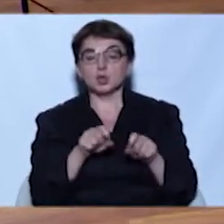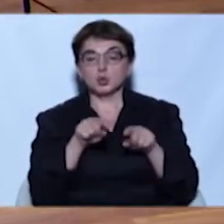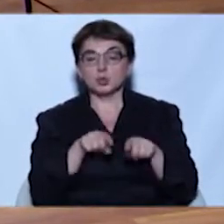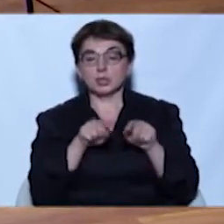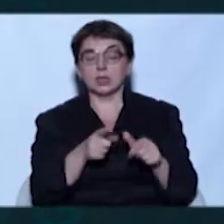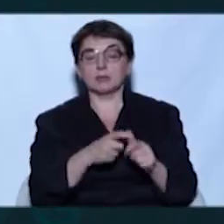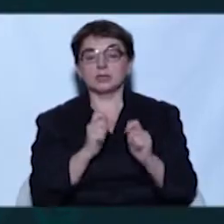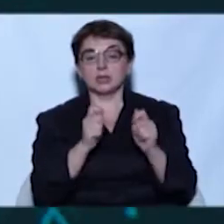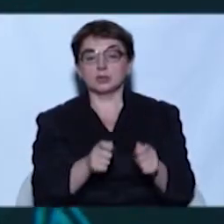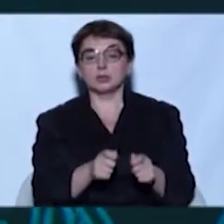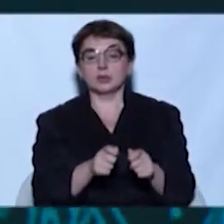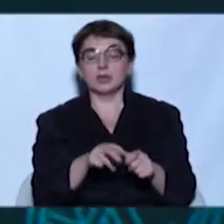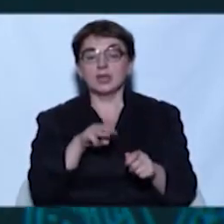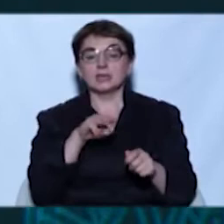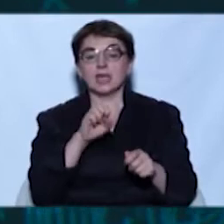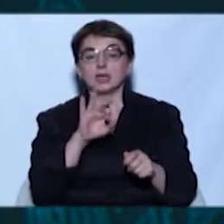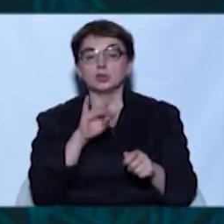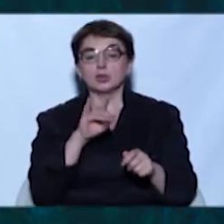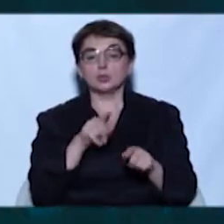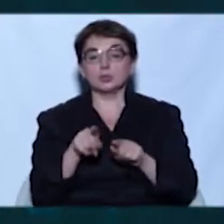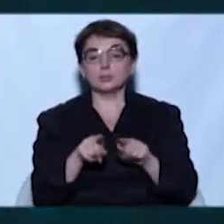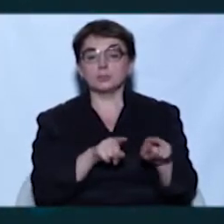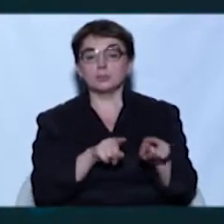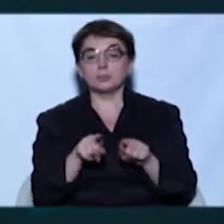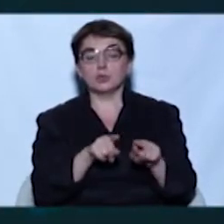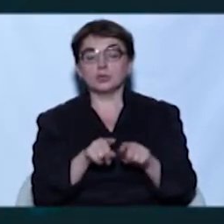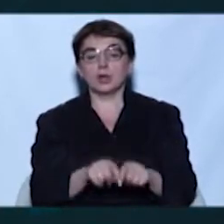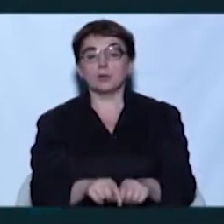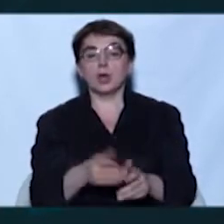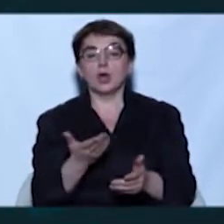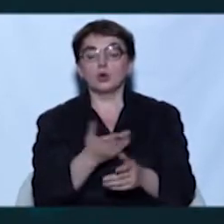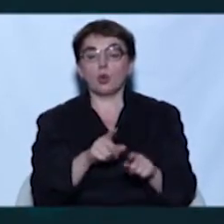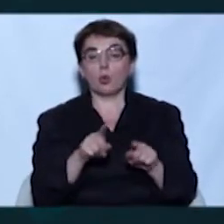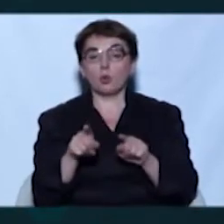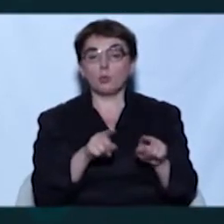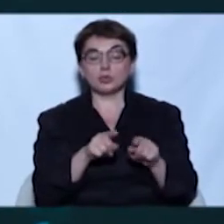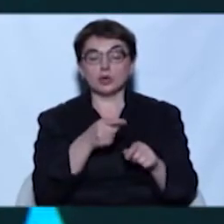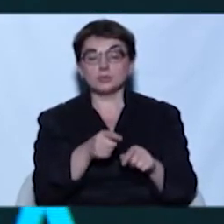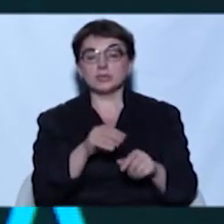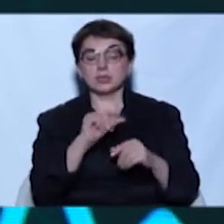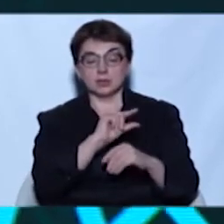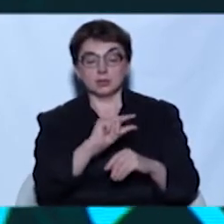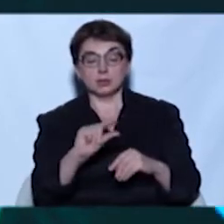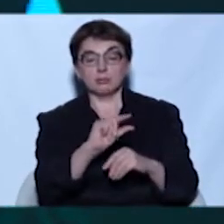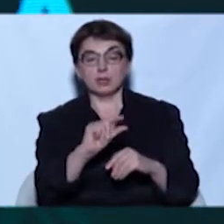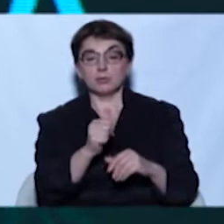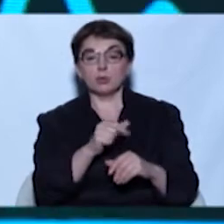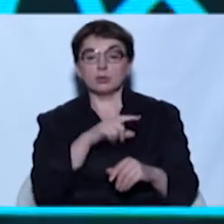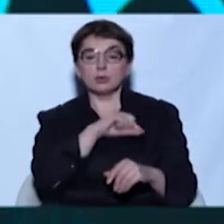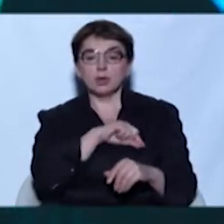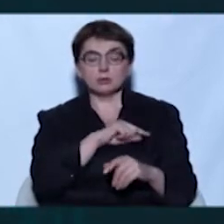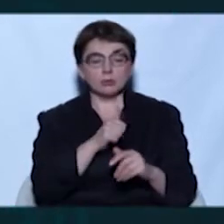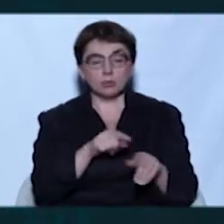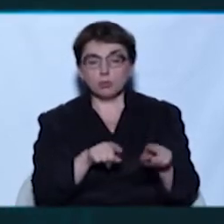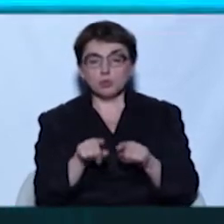ეწოდება ტექტონიკური ფილების მოძრაობა. Როგორ მოძრაობს ახლა ეს ფილები? Როგორ ახერხებენ